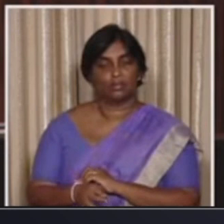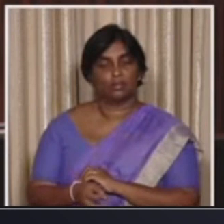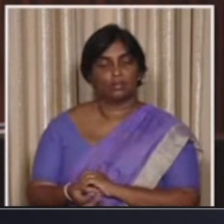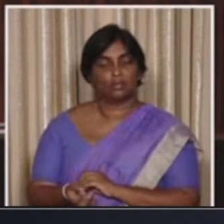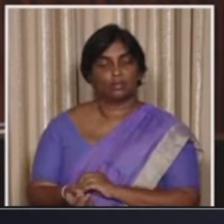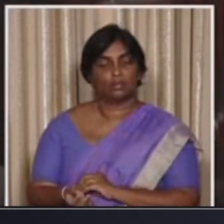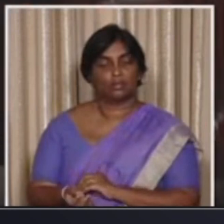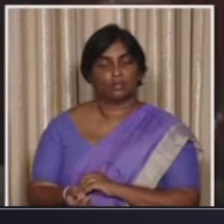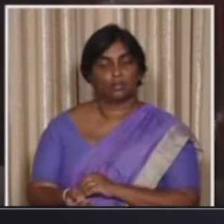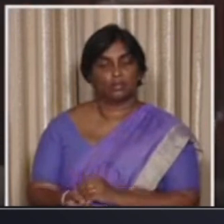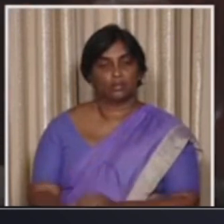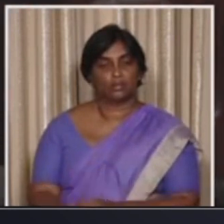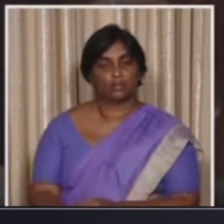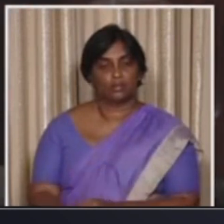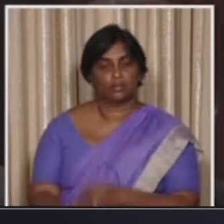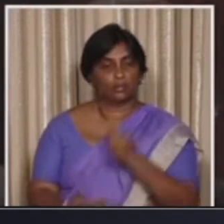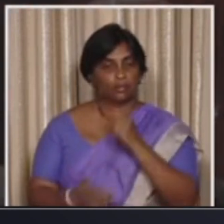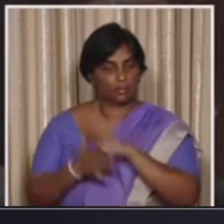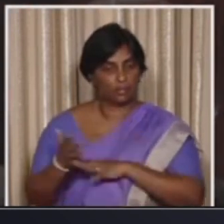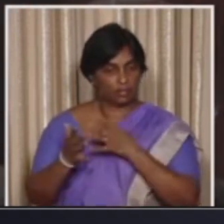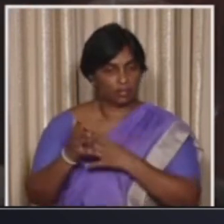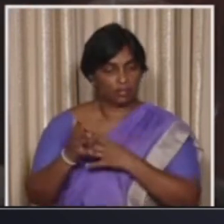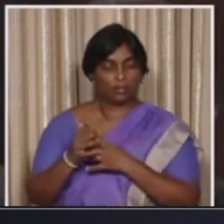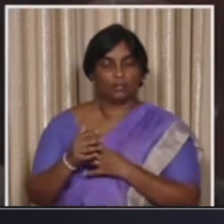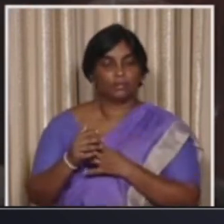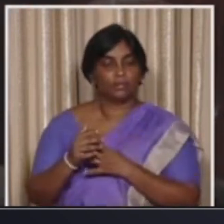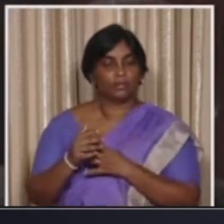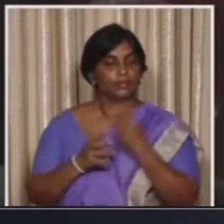discussion regarding the budget